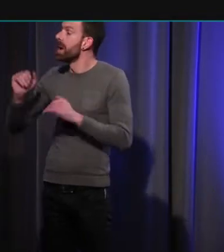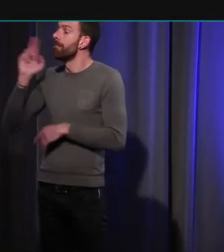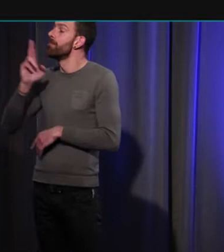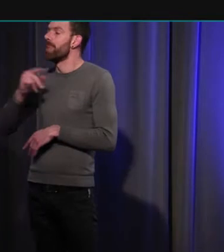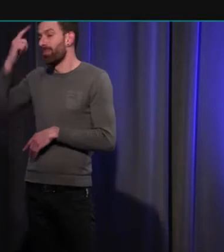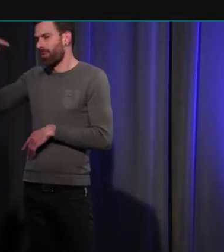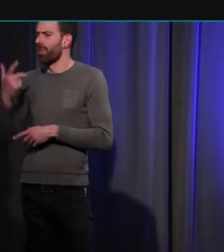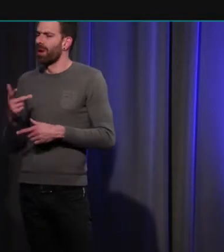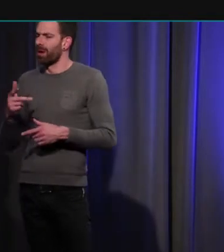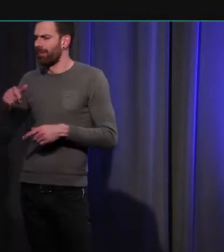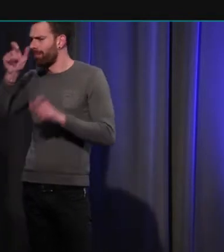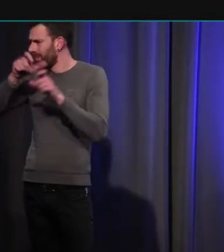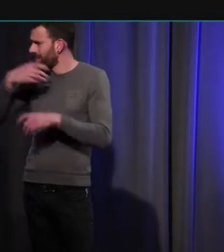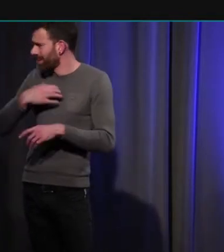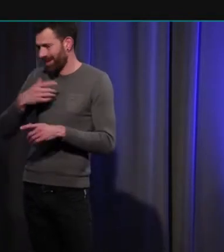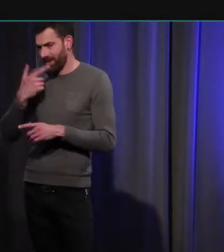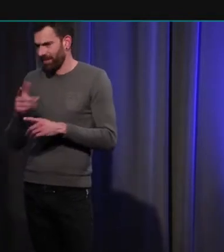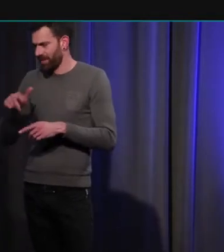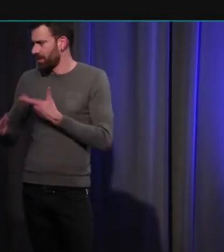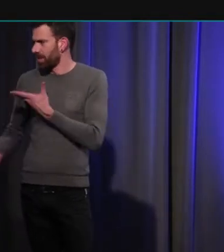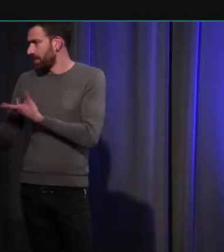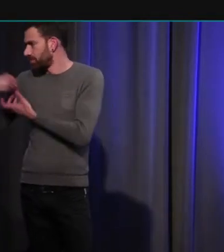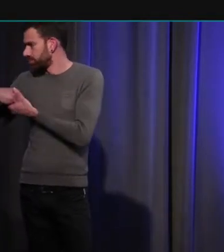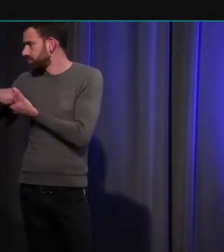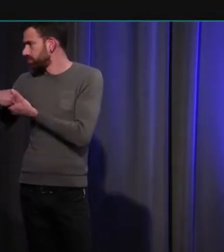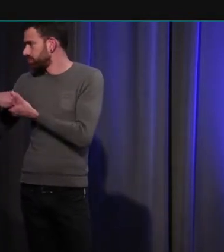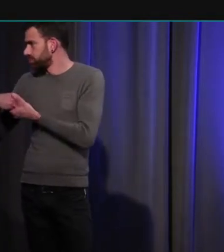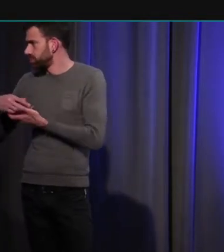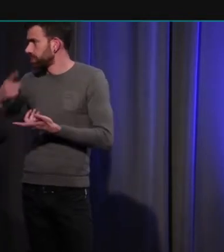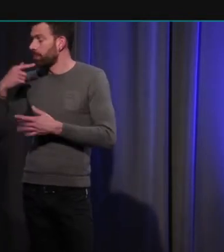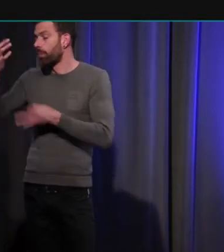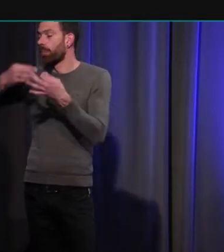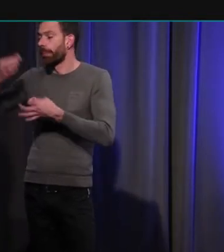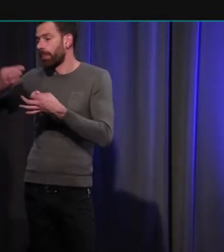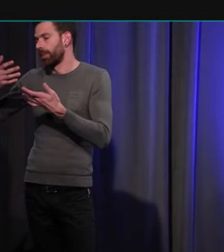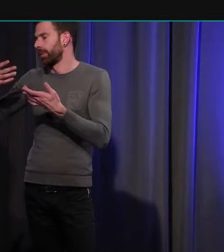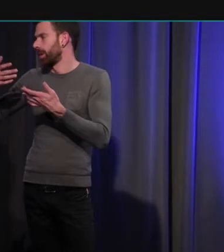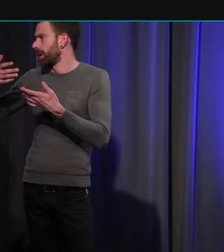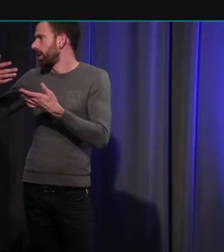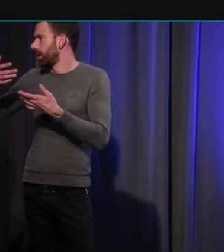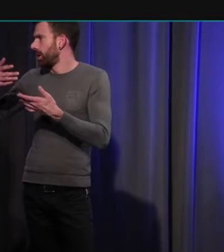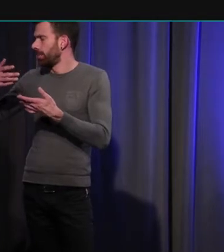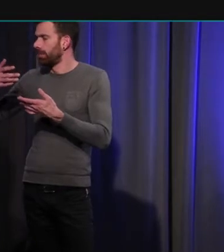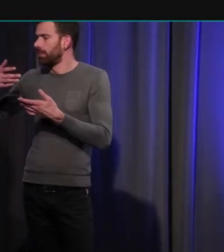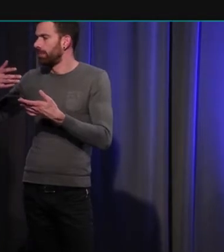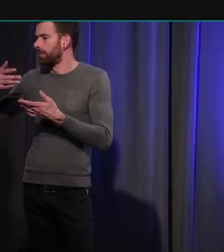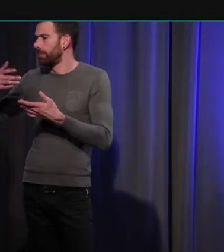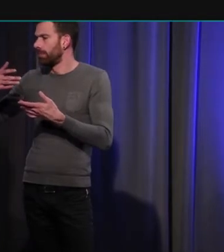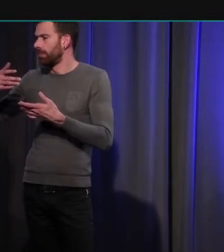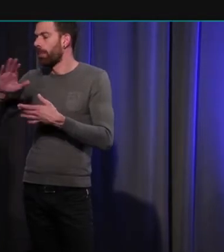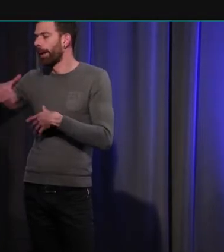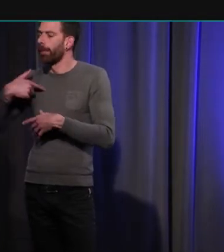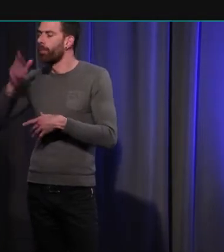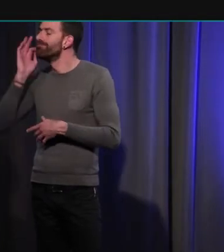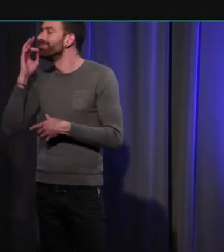puisque c'étaient des clercs le procès et que s'il allait passer devant des tribunaux ecclésiastiques et que ça allait pas être aussi radical que